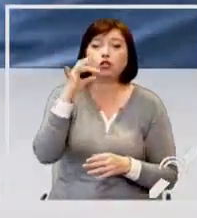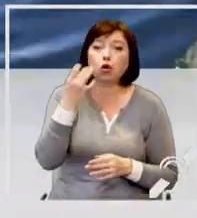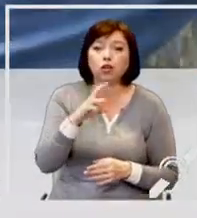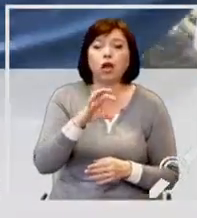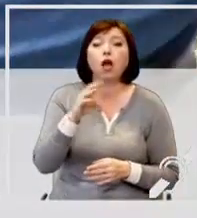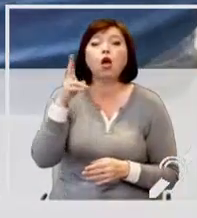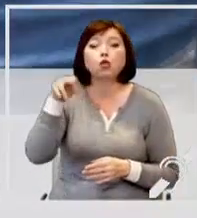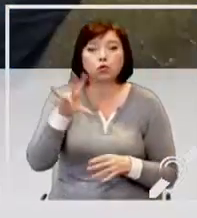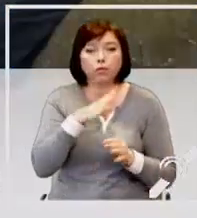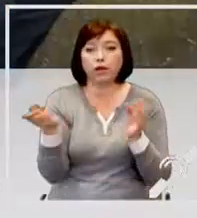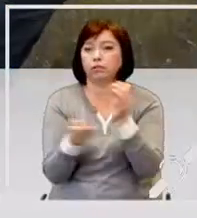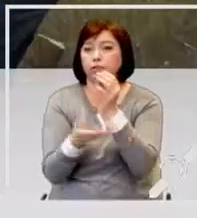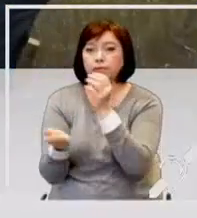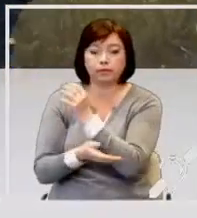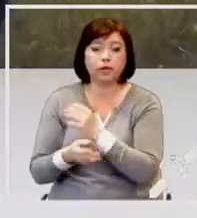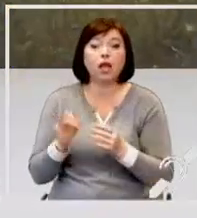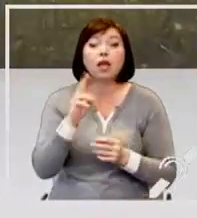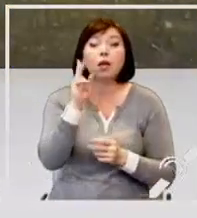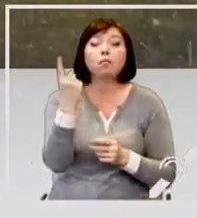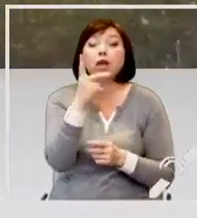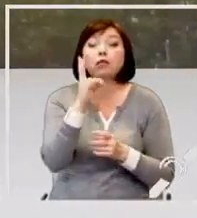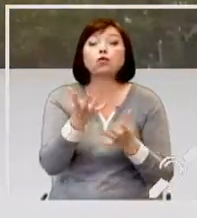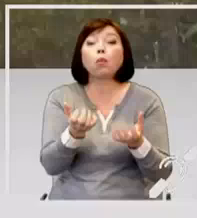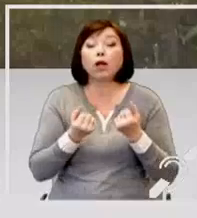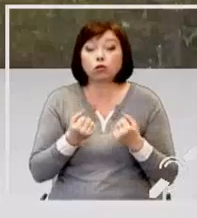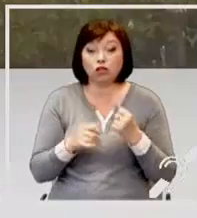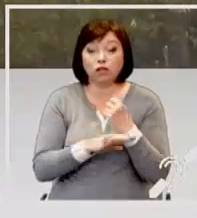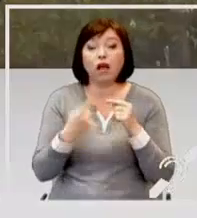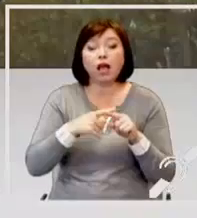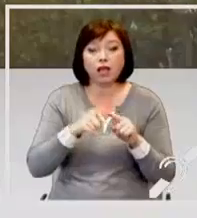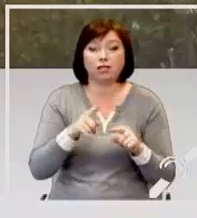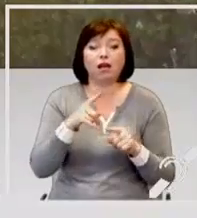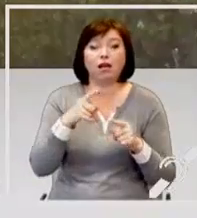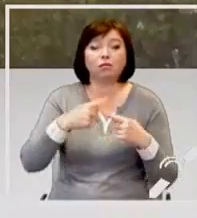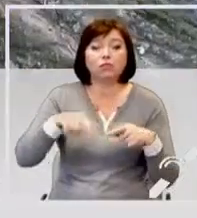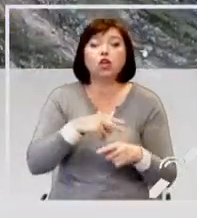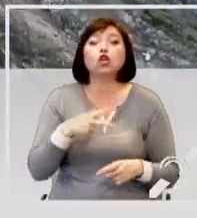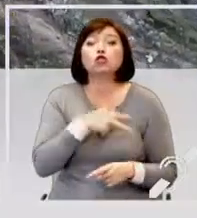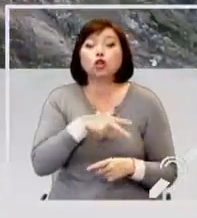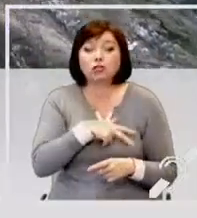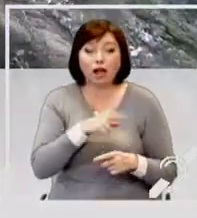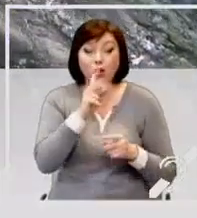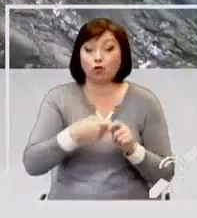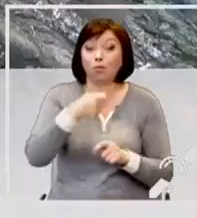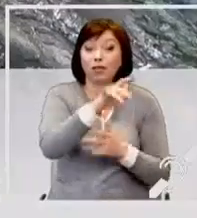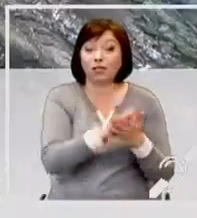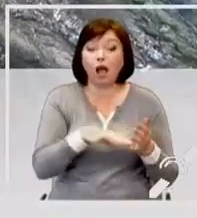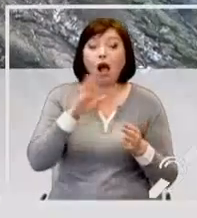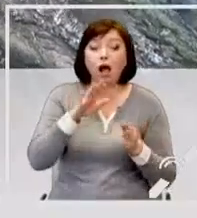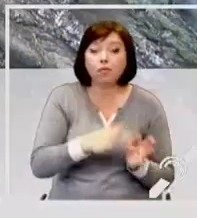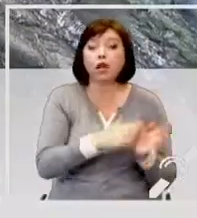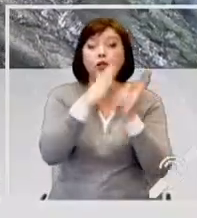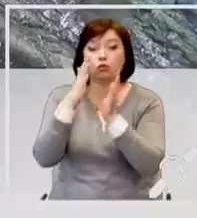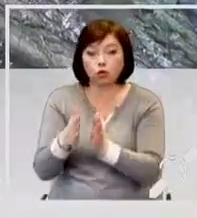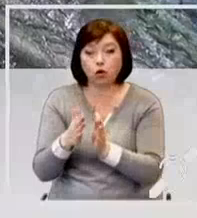s-au făcut tăieri, iar primii care primesc lemnele sunt cei de la instituțiile sociale care depun cereri, iar apoi cetățenii din